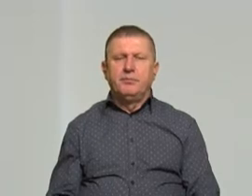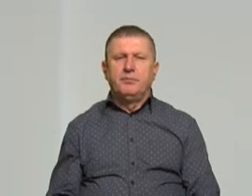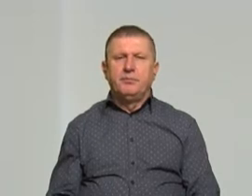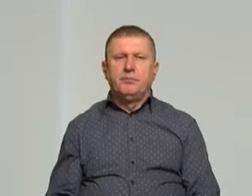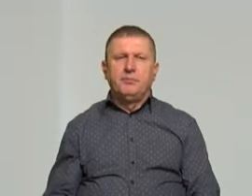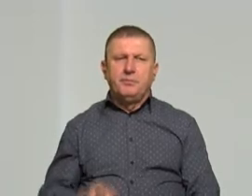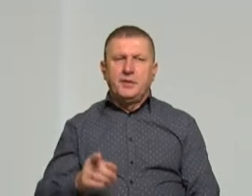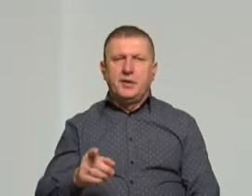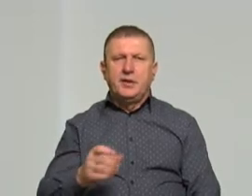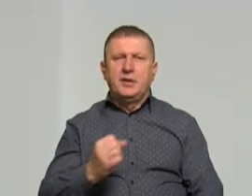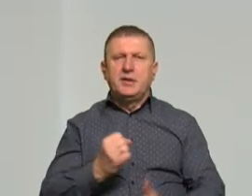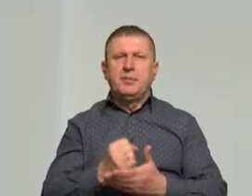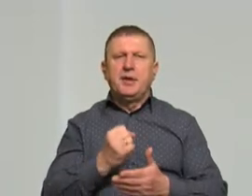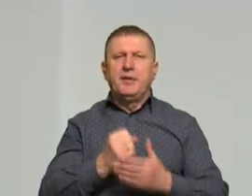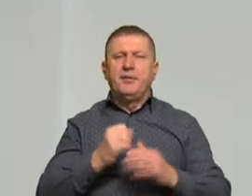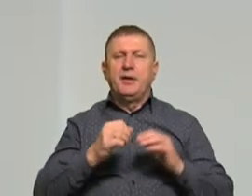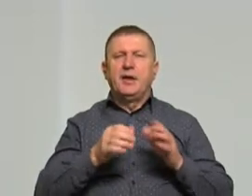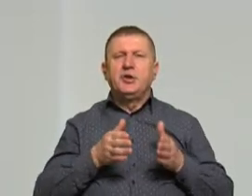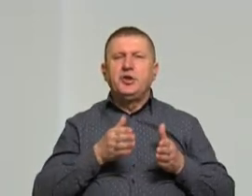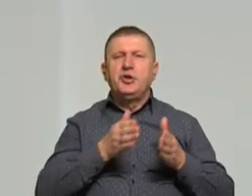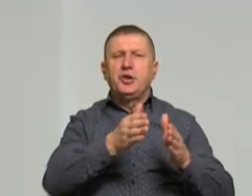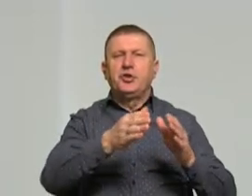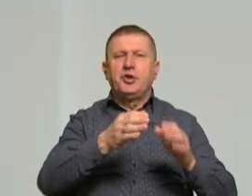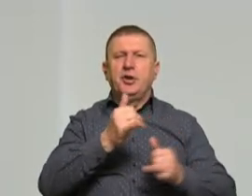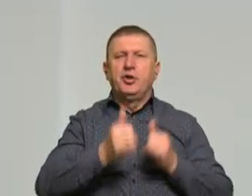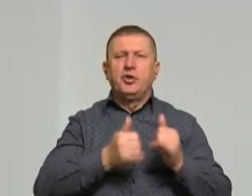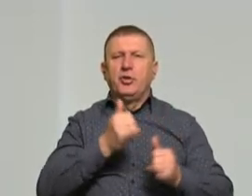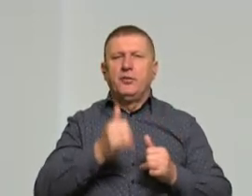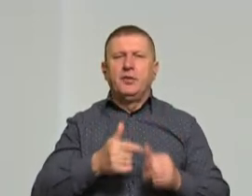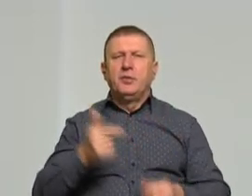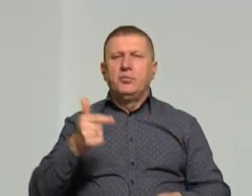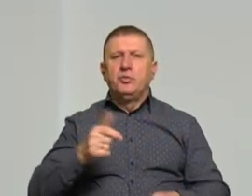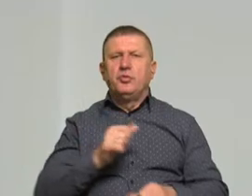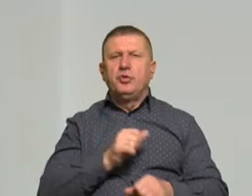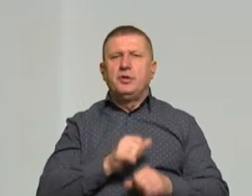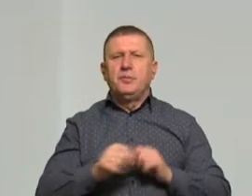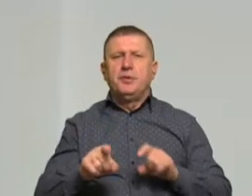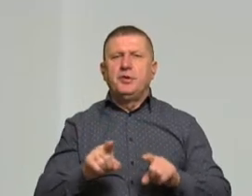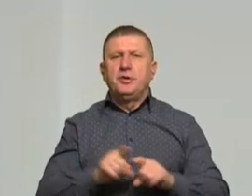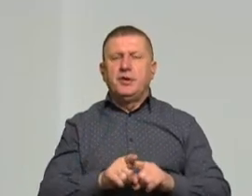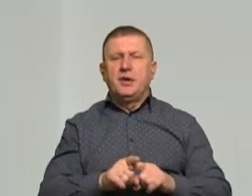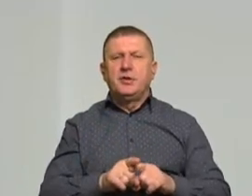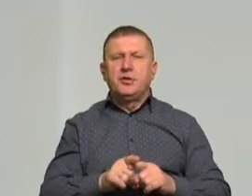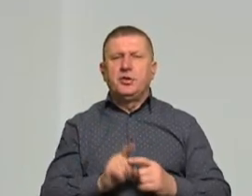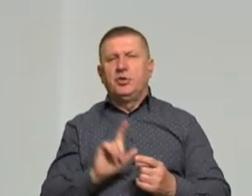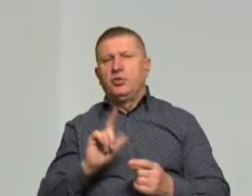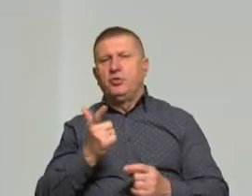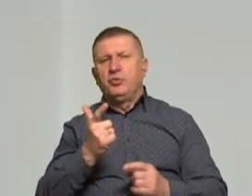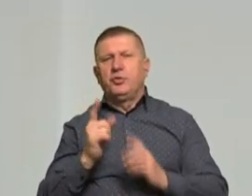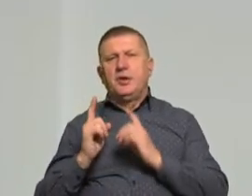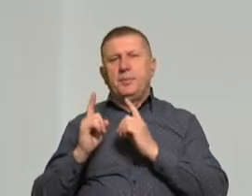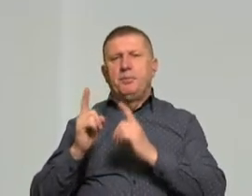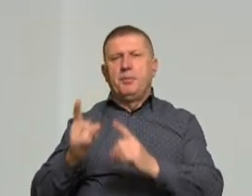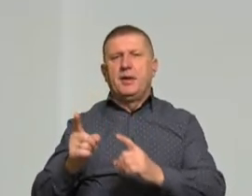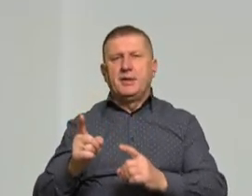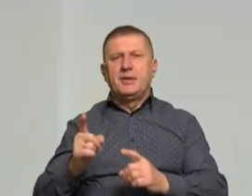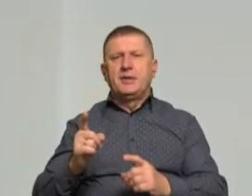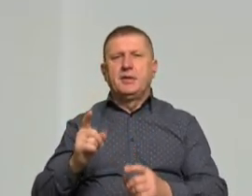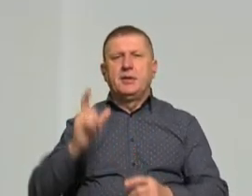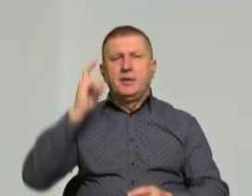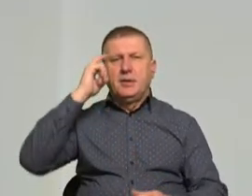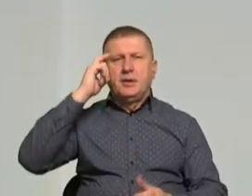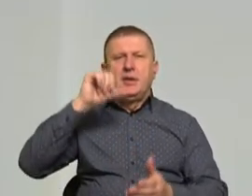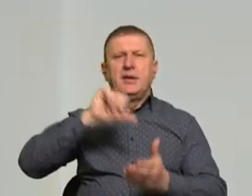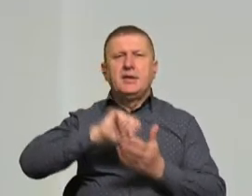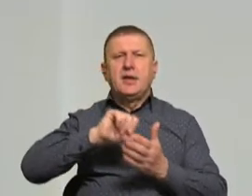Optymalizując kwestię ścieżek rowerowych, również należałoby pomyśleć o kontrapasach. Ja jestem również zwolennikiem centrum przesiadkowego, ale